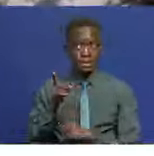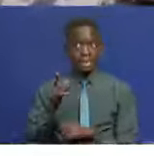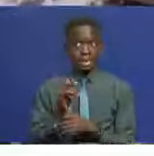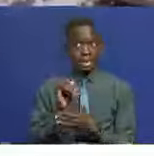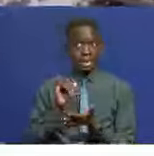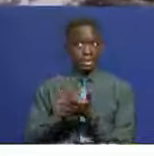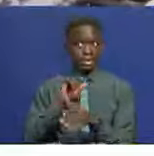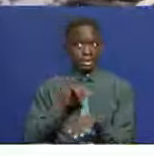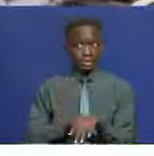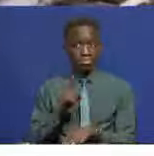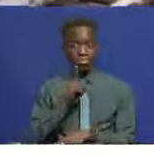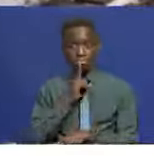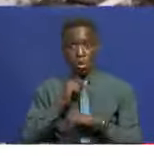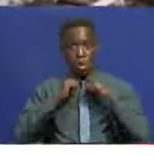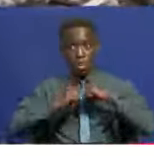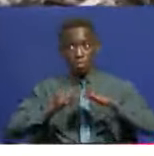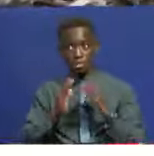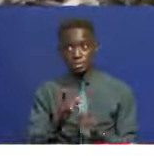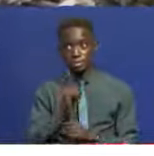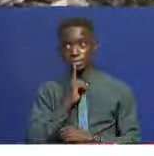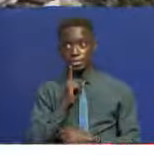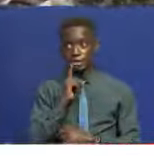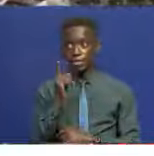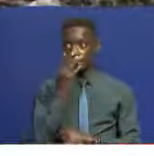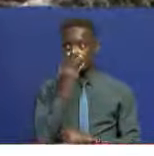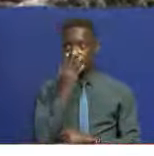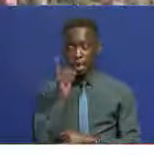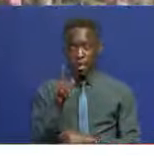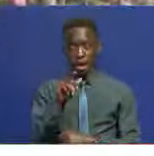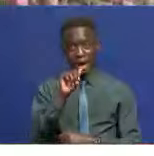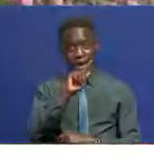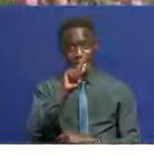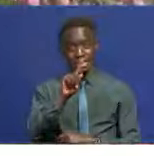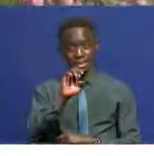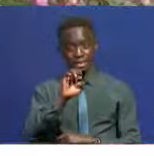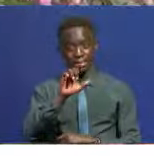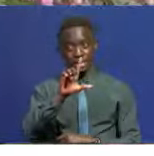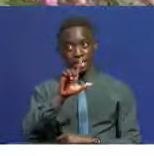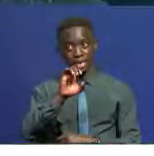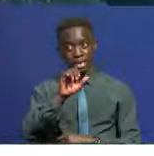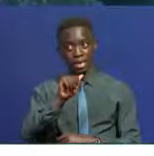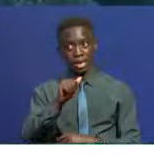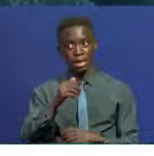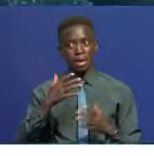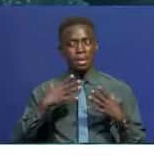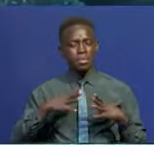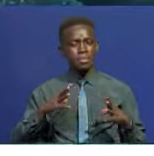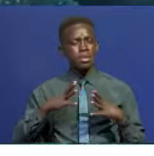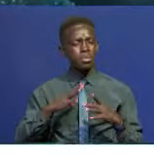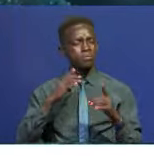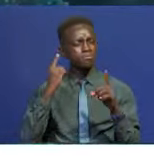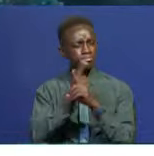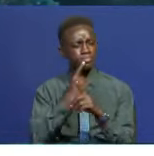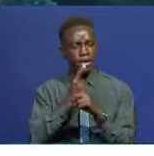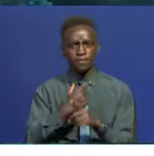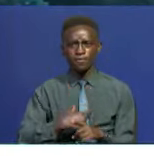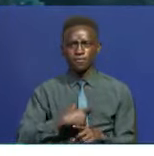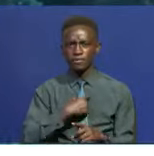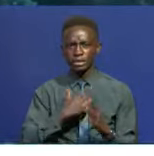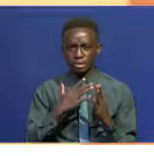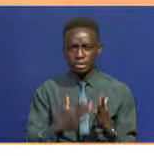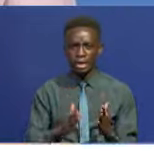wanasema eneo la baili ya azalea limevutia makumi ya mamilioni ya watalii wa ndani na wa